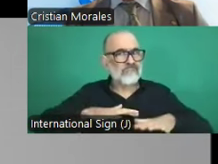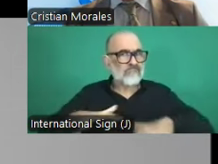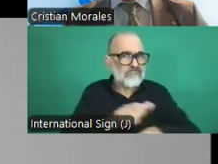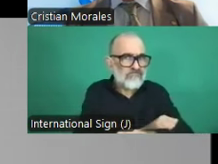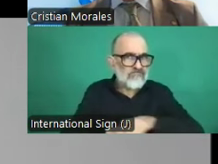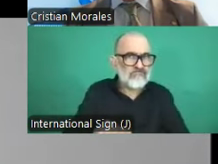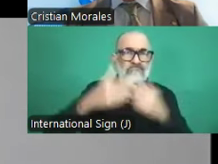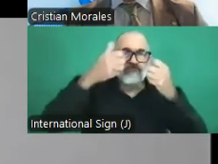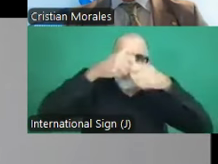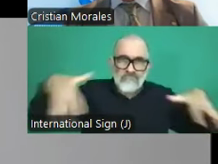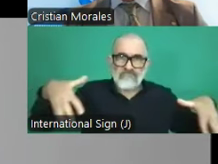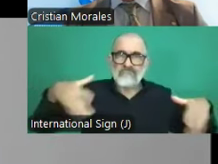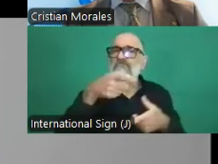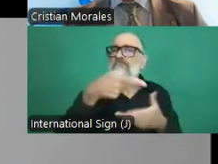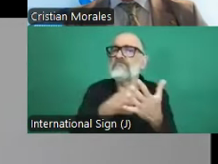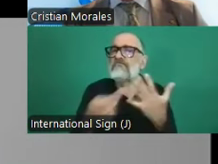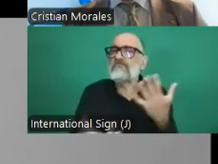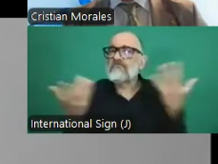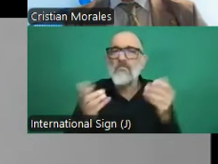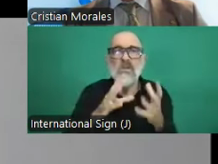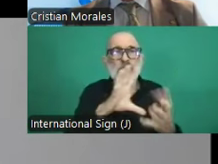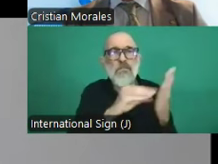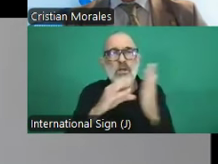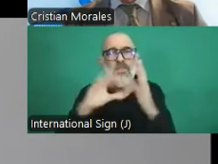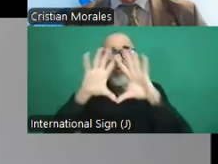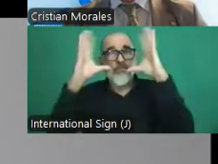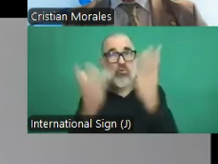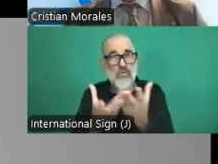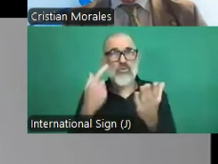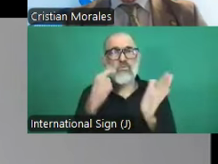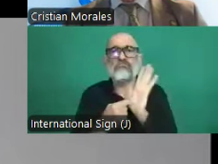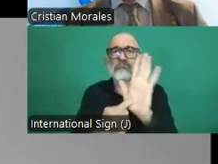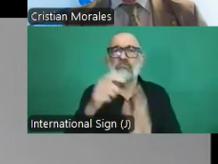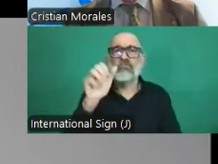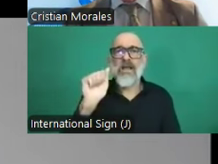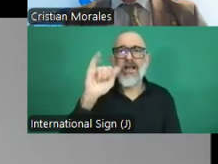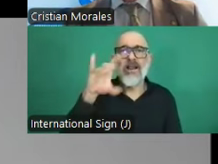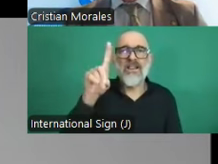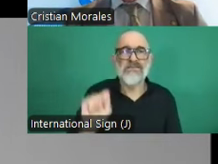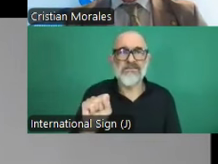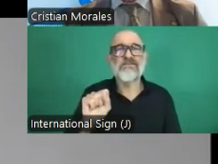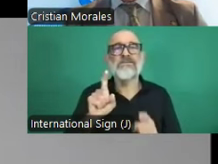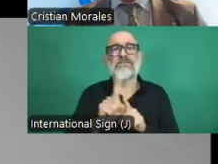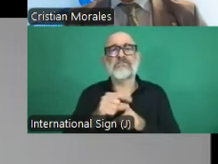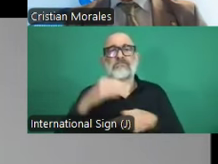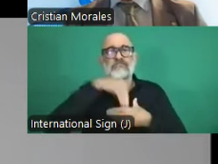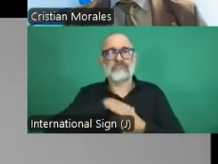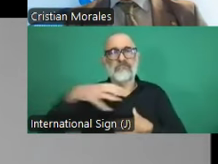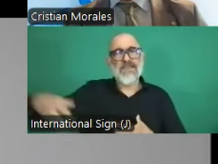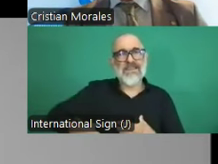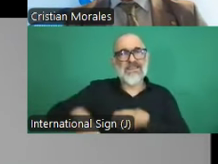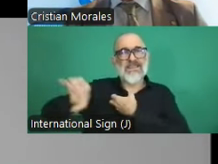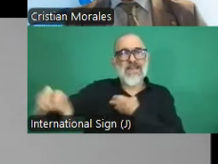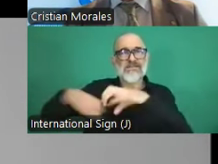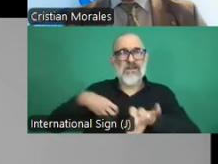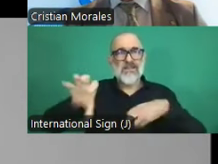un apoio da OPAS, programme estamos pour le resgatando o sida, papel do pour Brasil les e também vaccinations, inovando. les E aqui eu greffes. quero deixar uma mensagem muito Nous